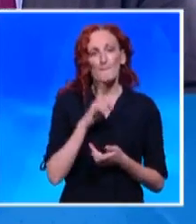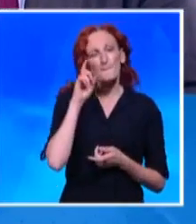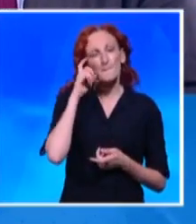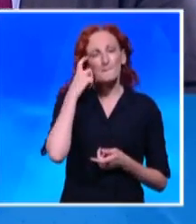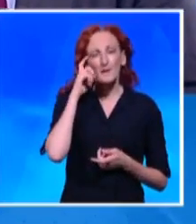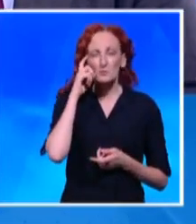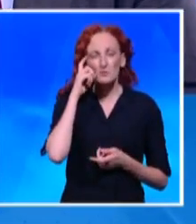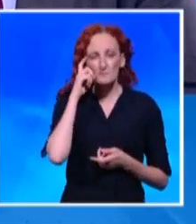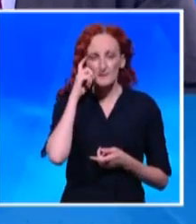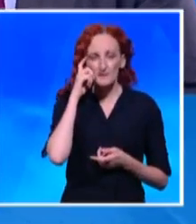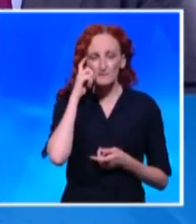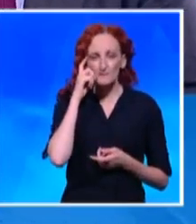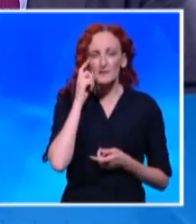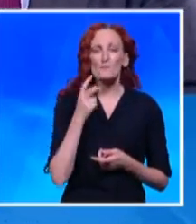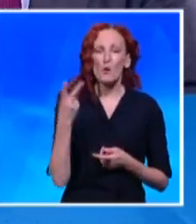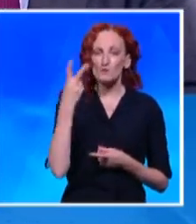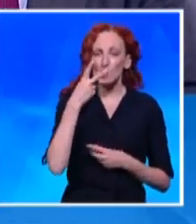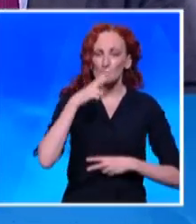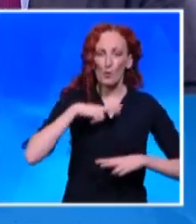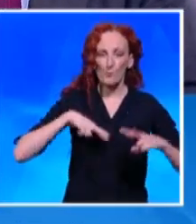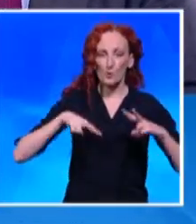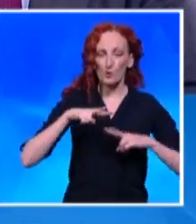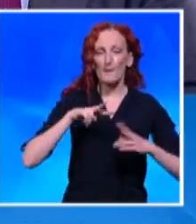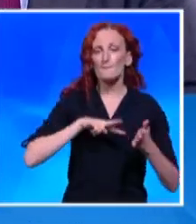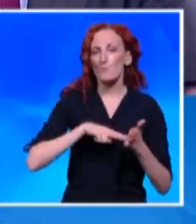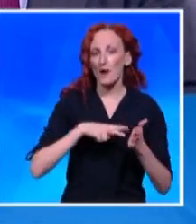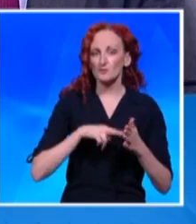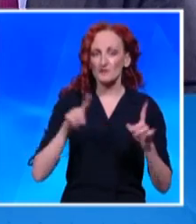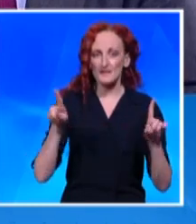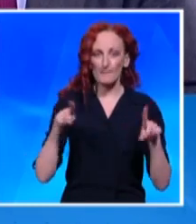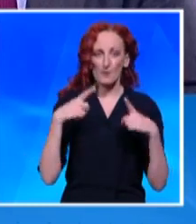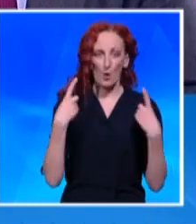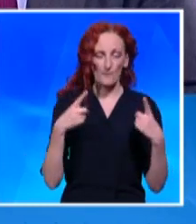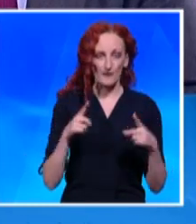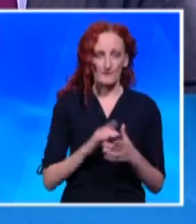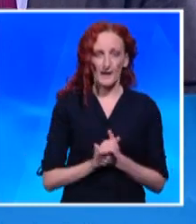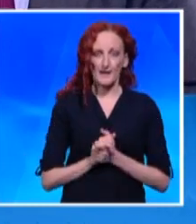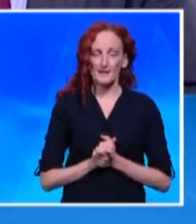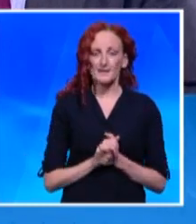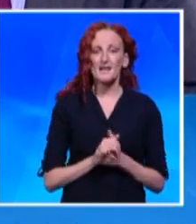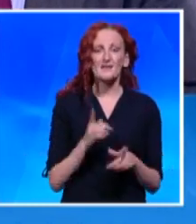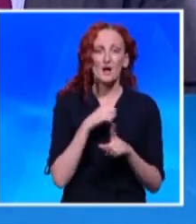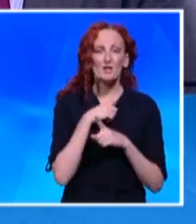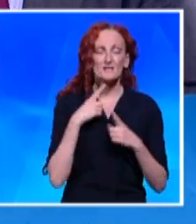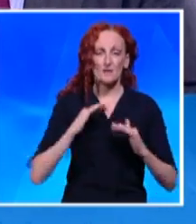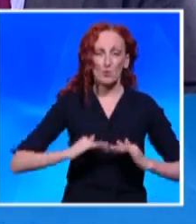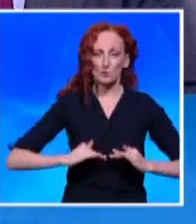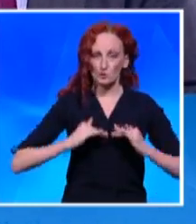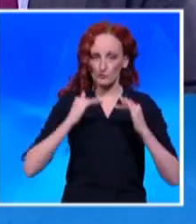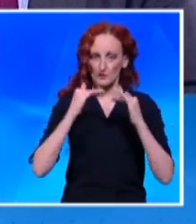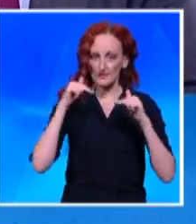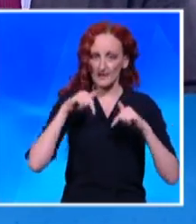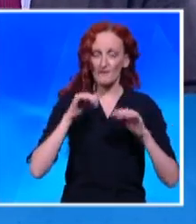преосмислим или ще прегледаме по-скоро плановете за управление на риска от наводнения, които в